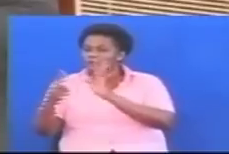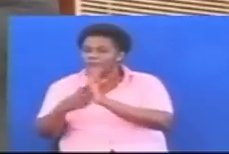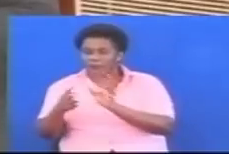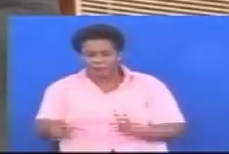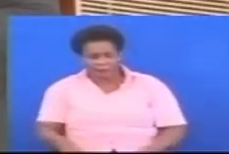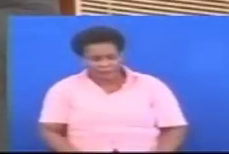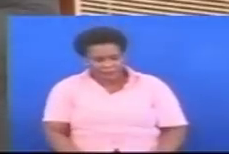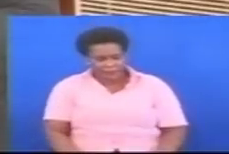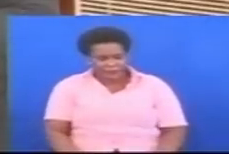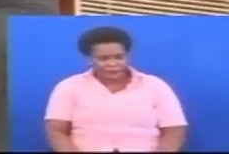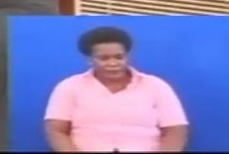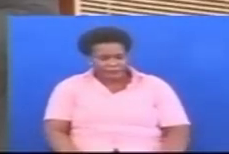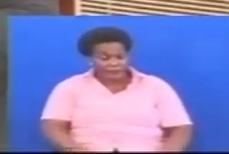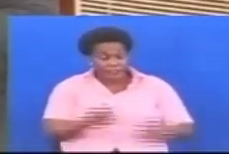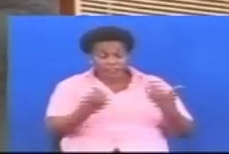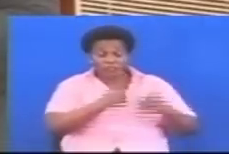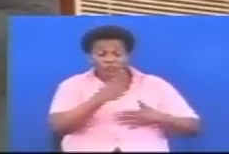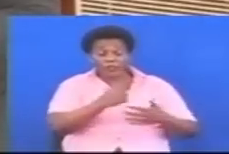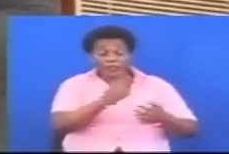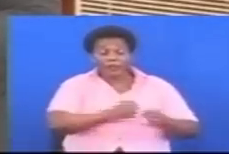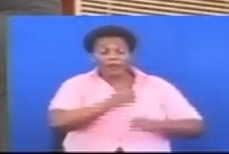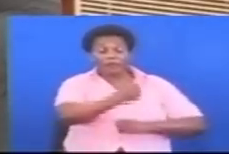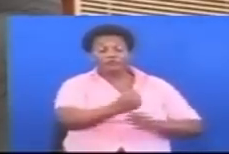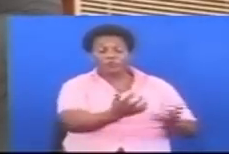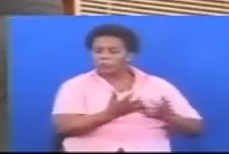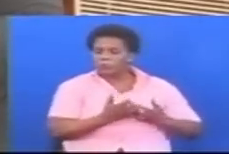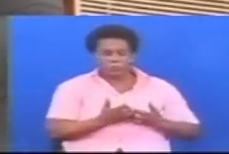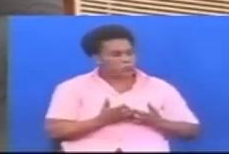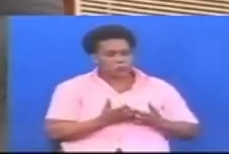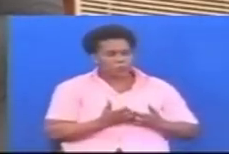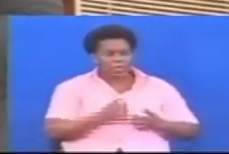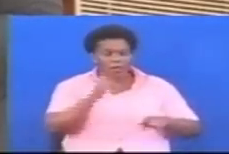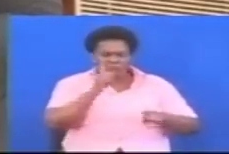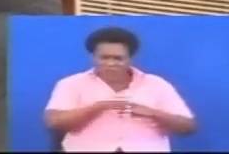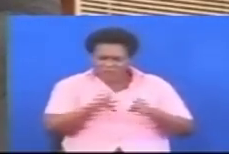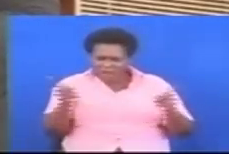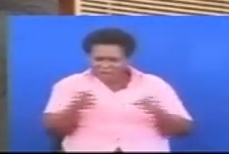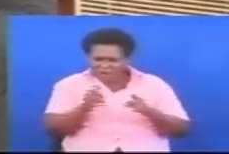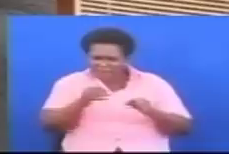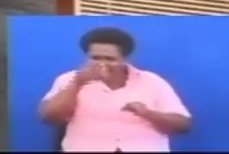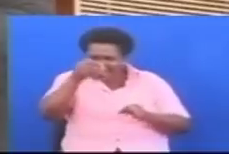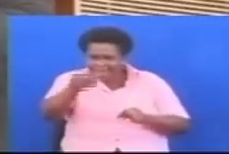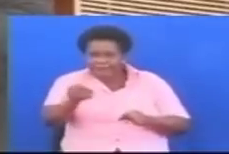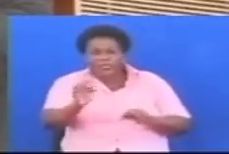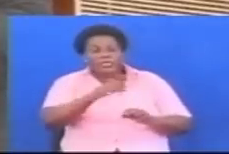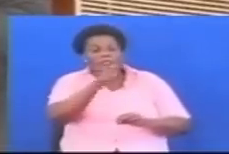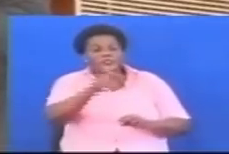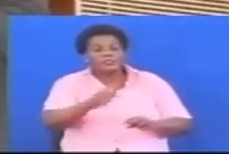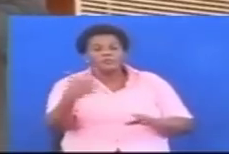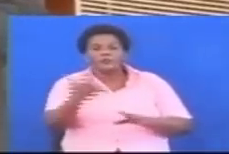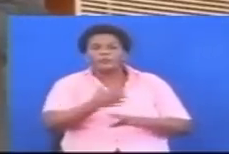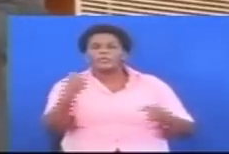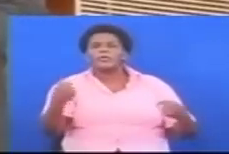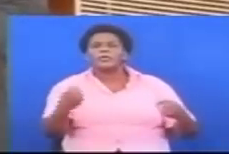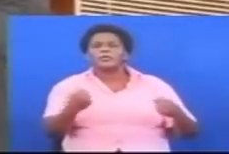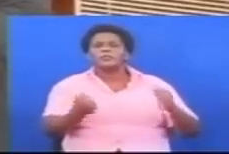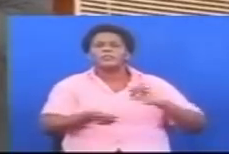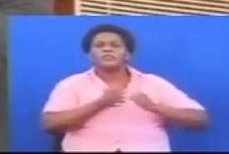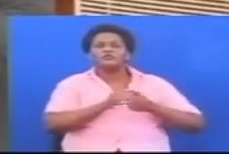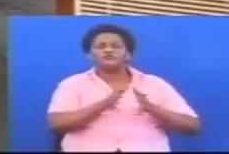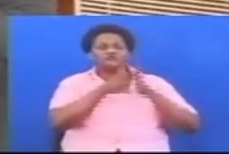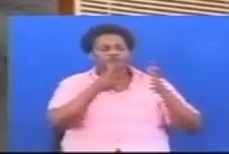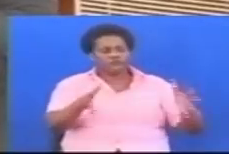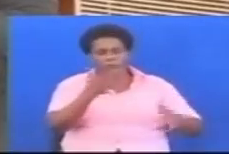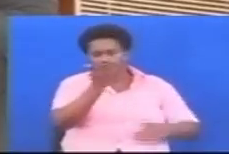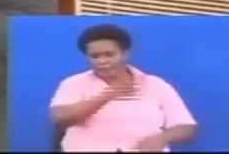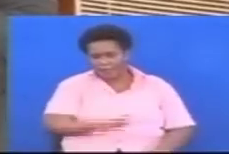hapa kama hatutachukua hatua stahiki, ni muda si mrefu Tanzania inaweza kuwa kwenye tatizo kubwa la maji, ambapo ukosefu